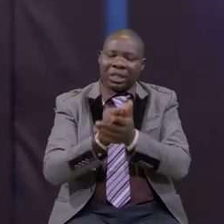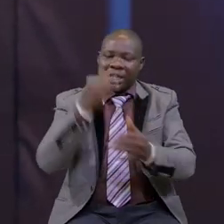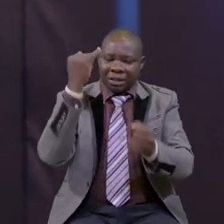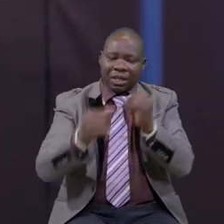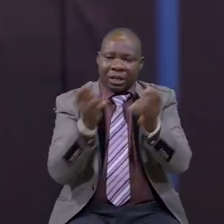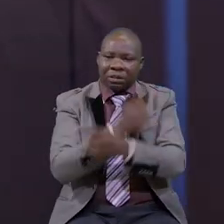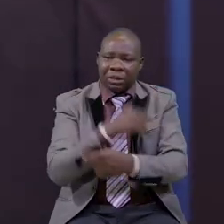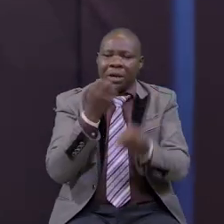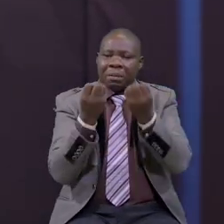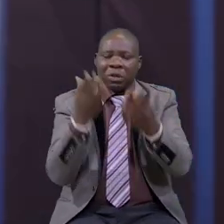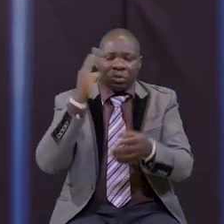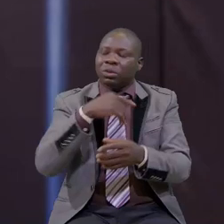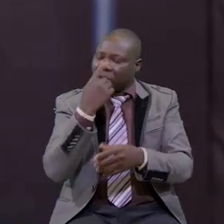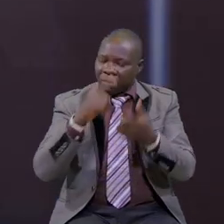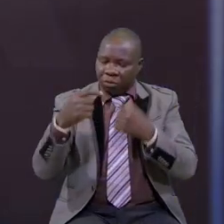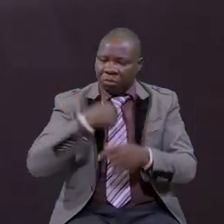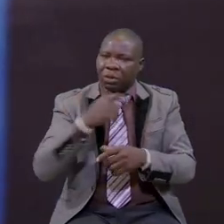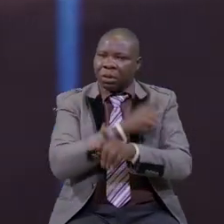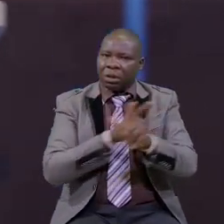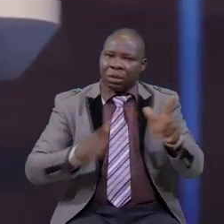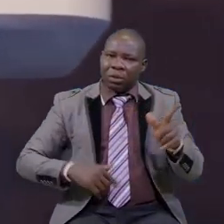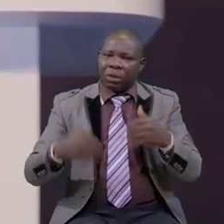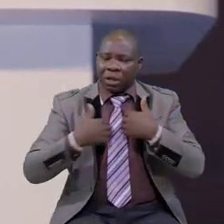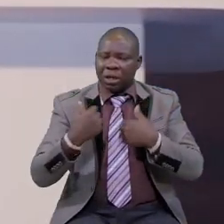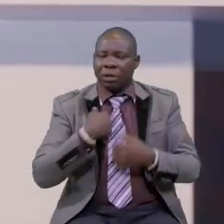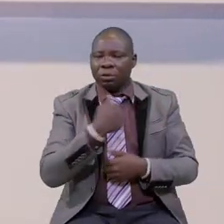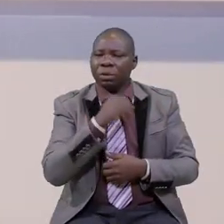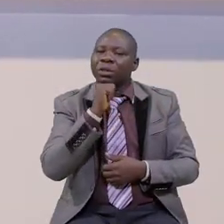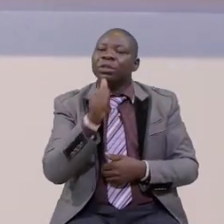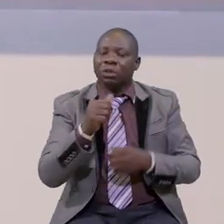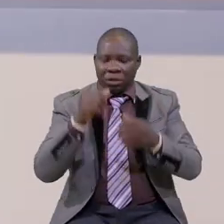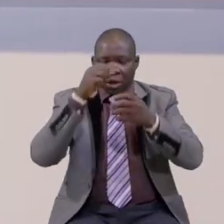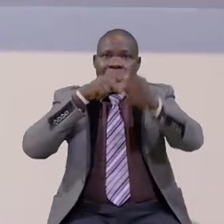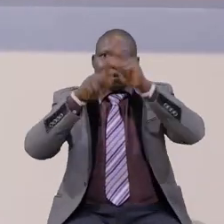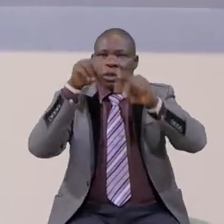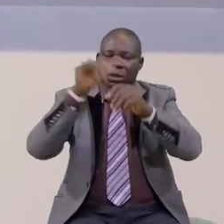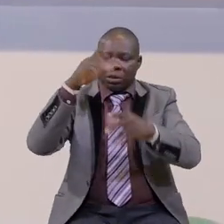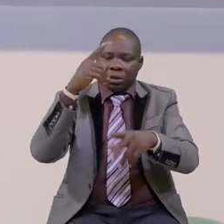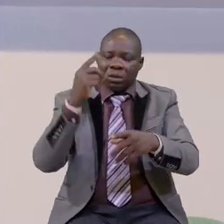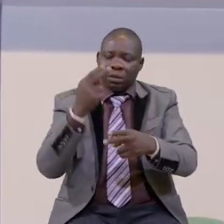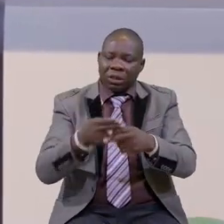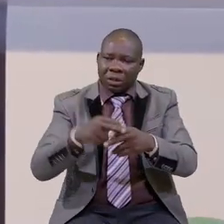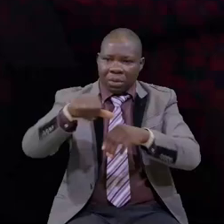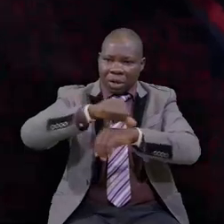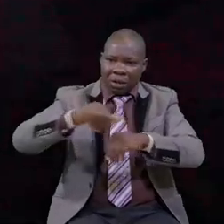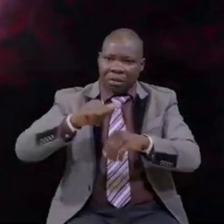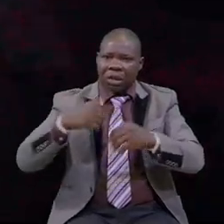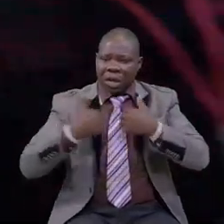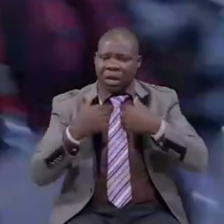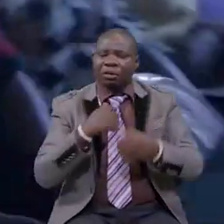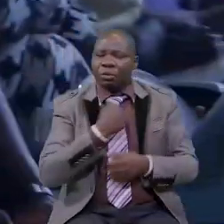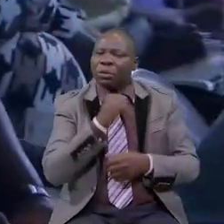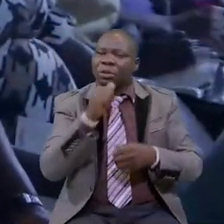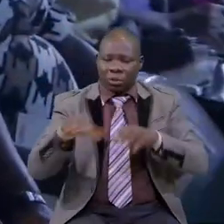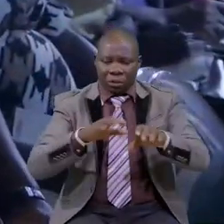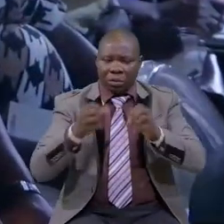jour, plusieurs me diront, Seigneur, n'avons-nous pas prophétisé en ton nom l'onction? N'avons-nous pas fait beaucoup de choses, des œuvres merveilleuses